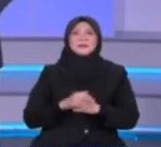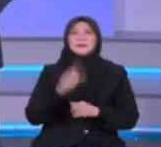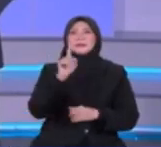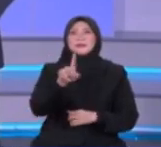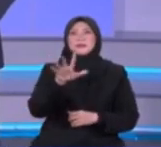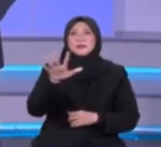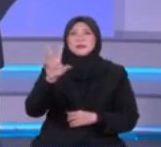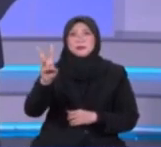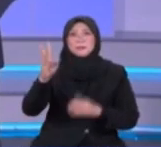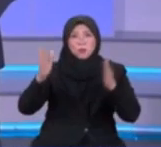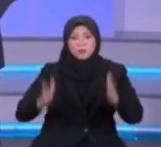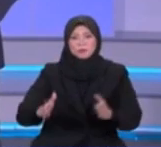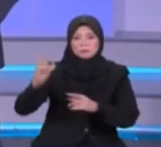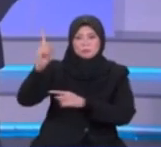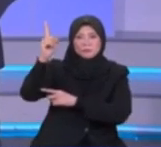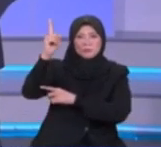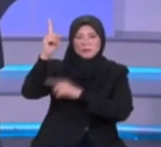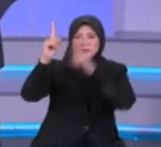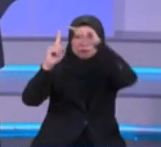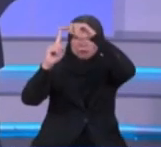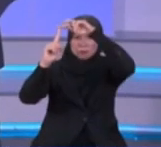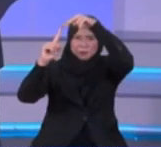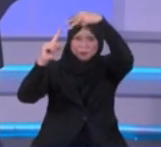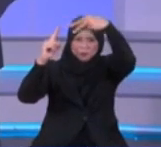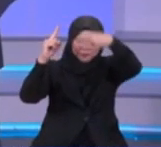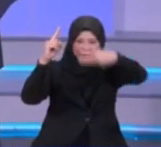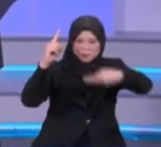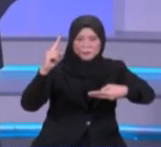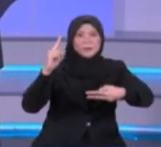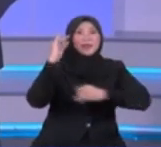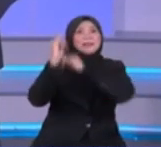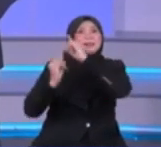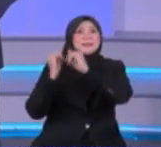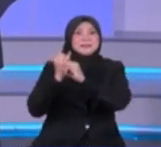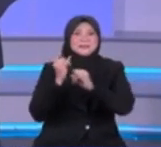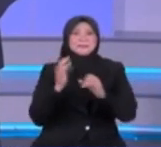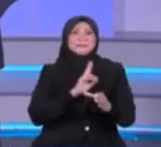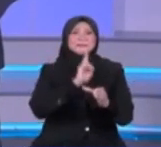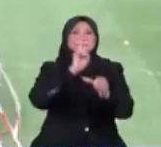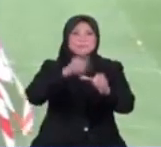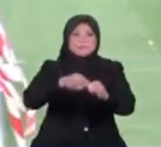156 penerjun tempatan dan antarabangsa mengambil bahagian